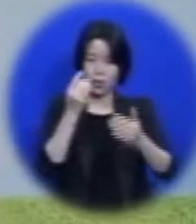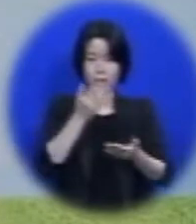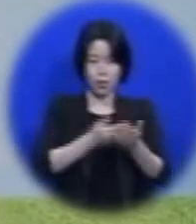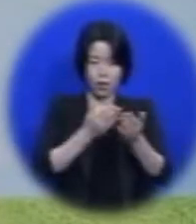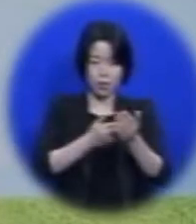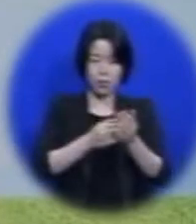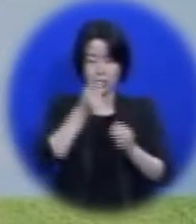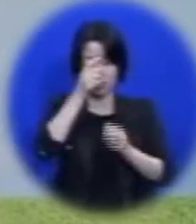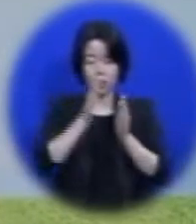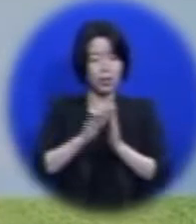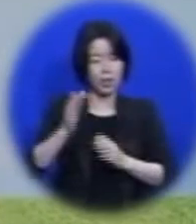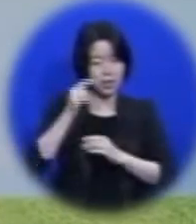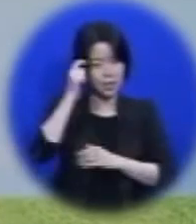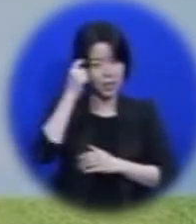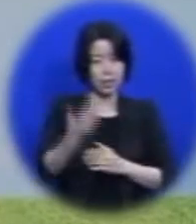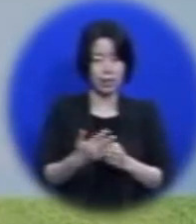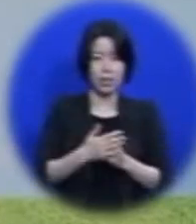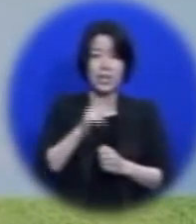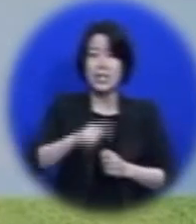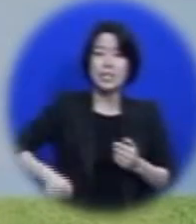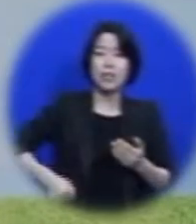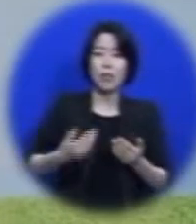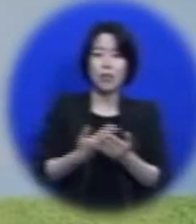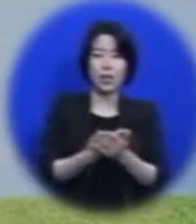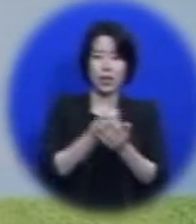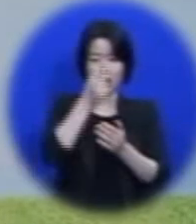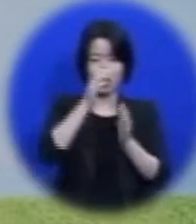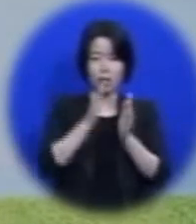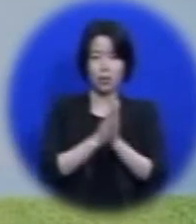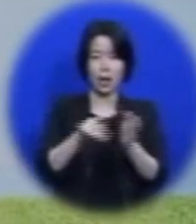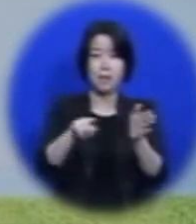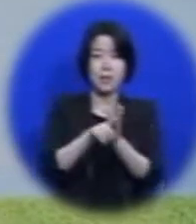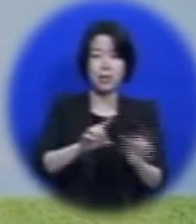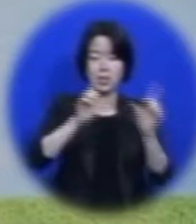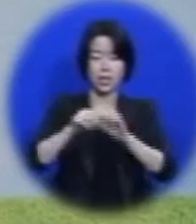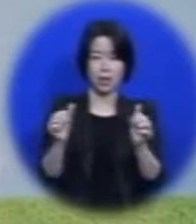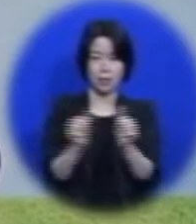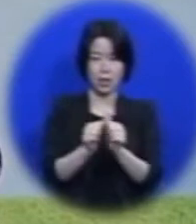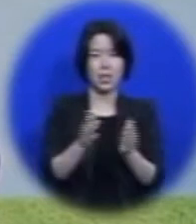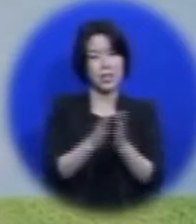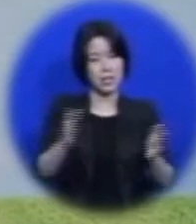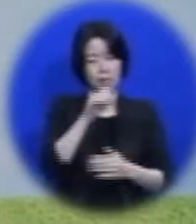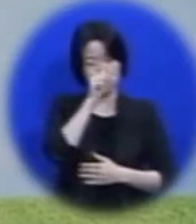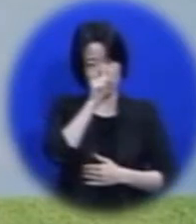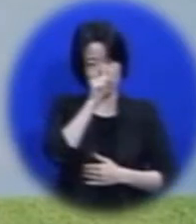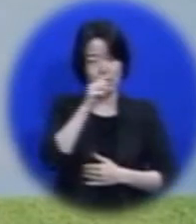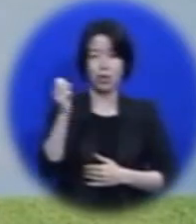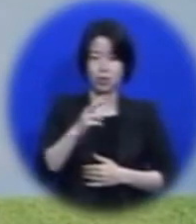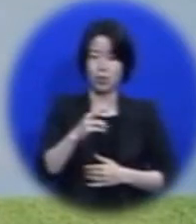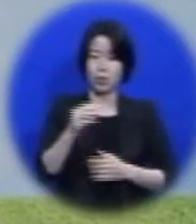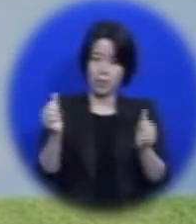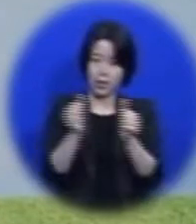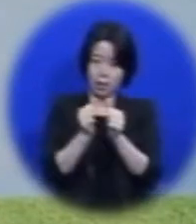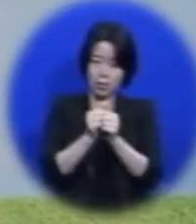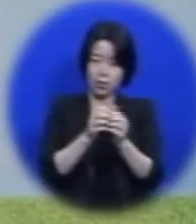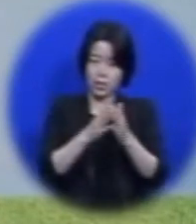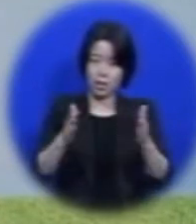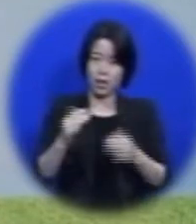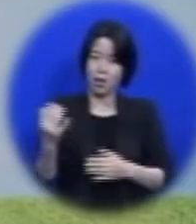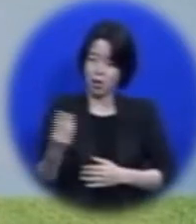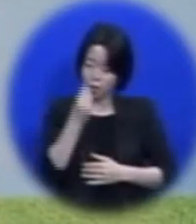않을까요? 이 회개 기도가 밑사람에서 일어났으면 좋겠습니다. 그리고 남성들로 시작되는 거룩한